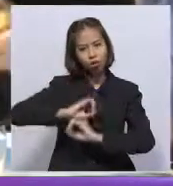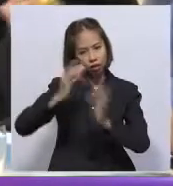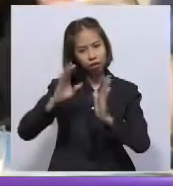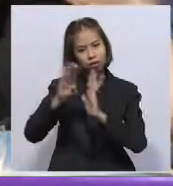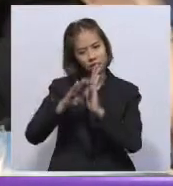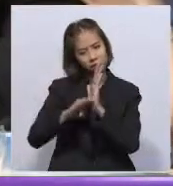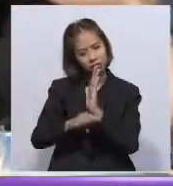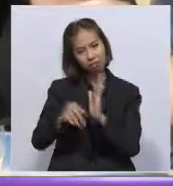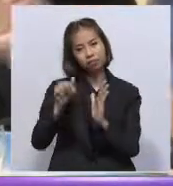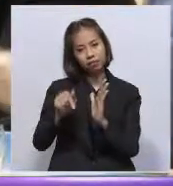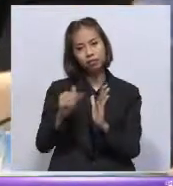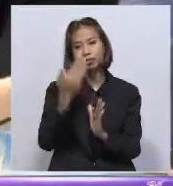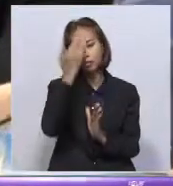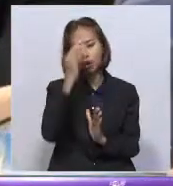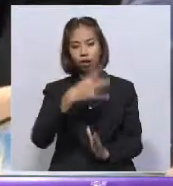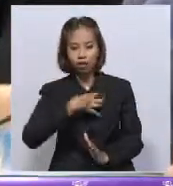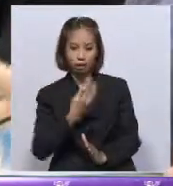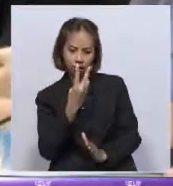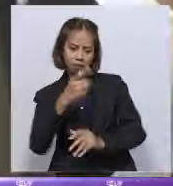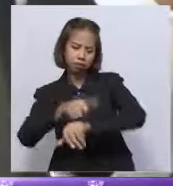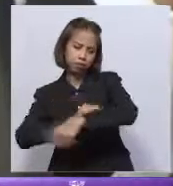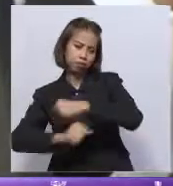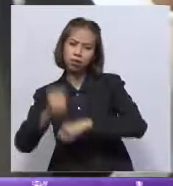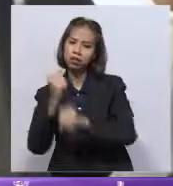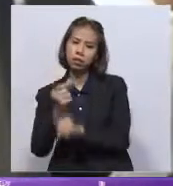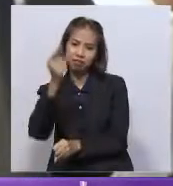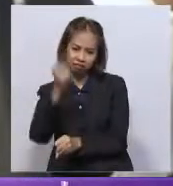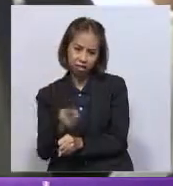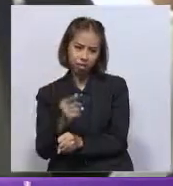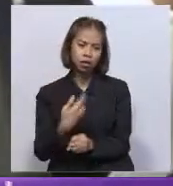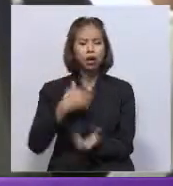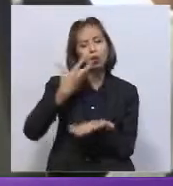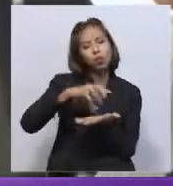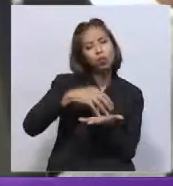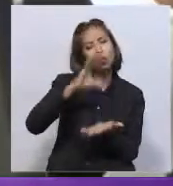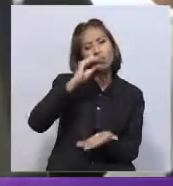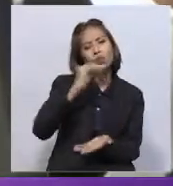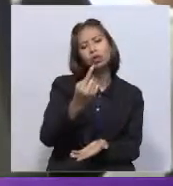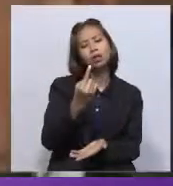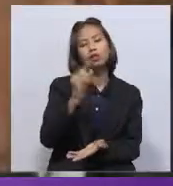ตต้องการเห็นการปฏิบัติงานมากกว่าการนำหลักวิชาการมาพูดเพียงอย่างเดียวครับ